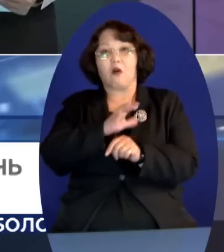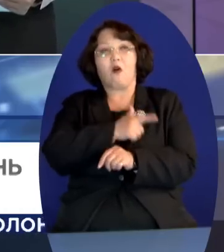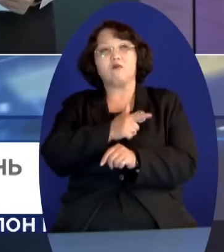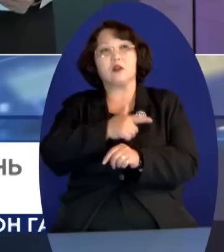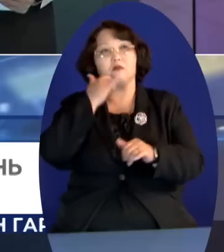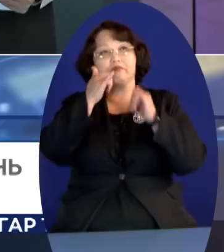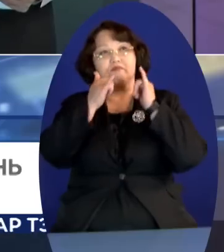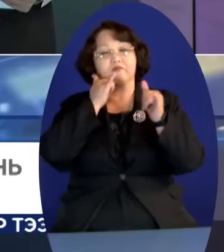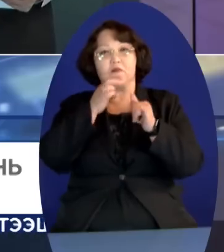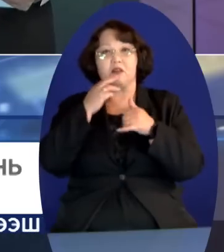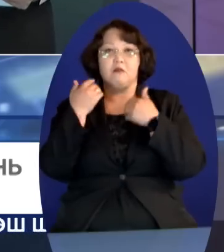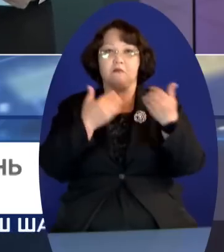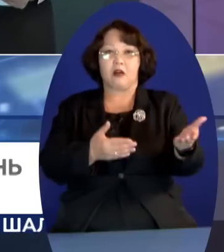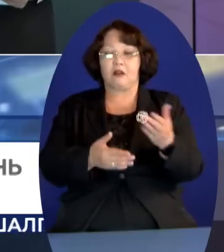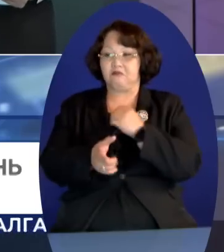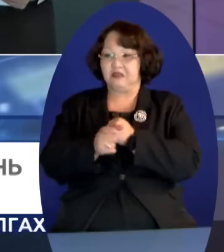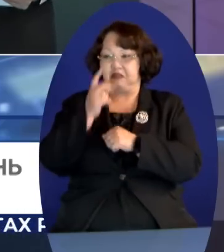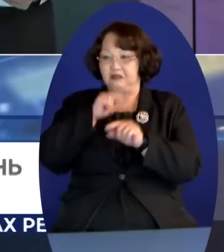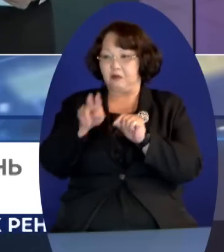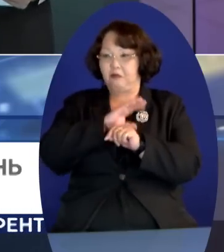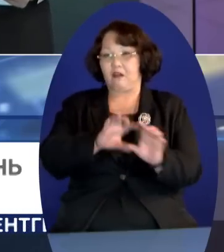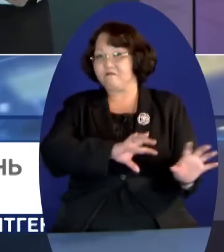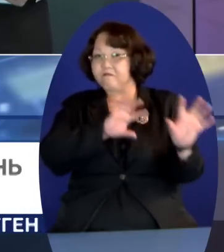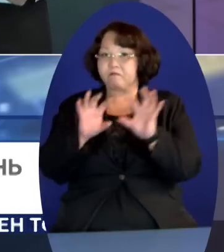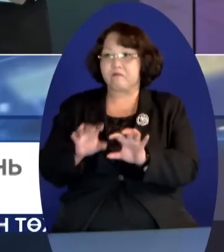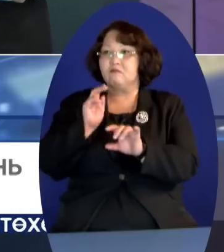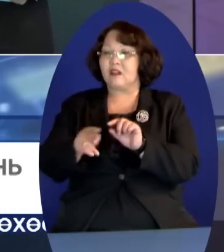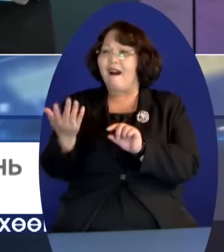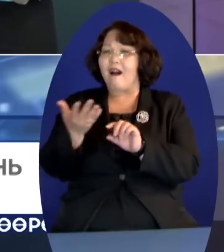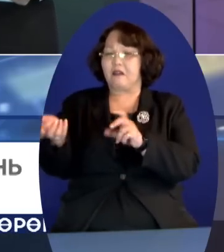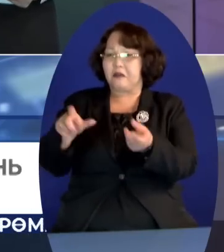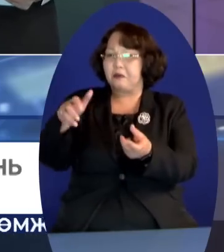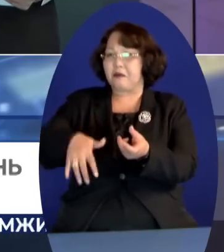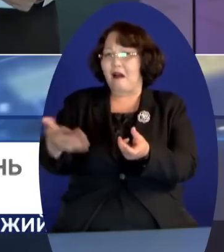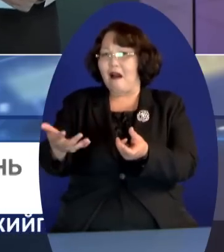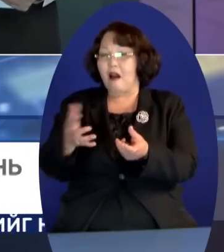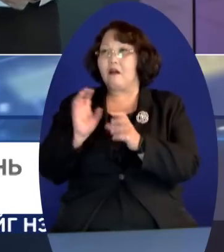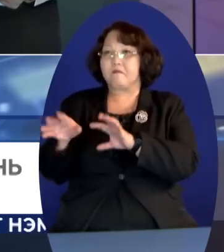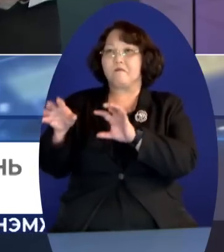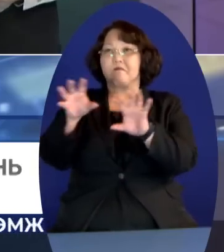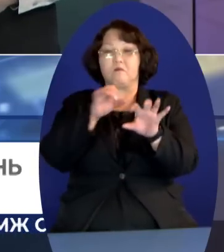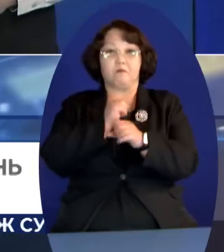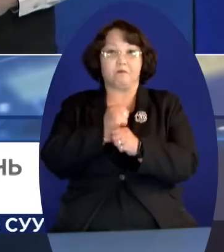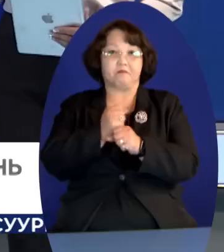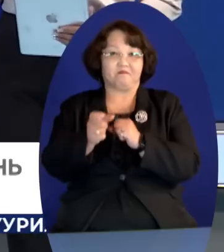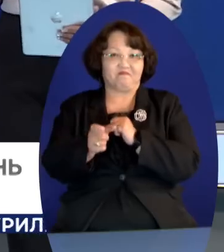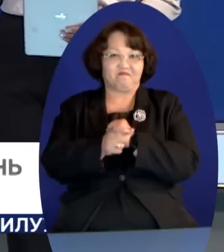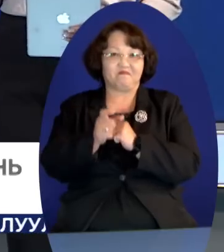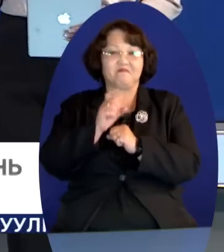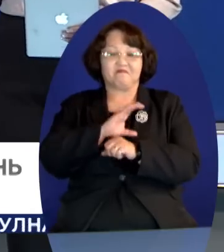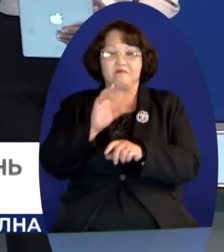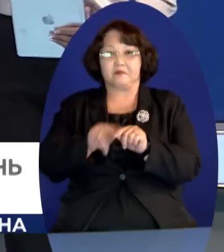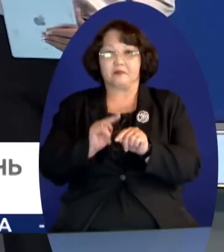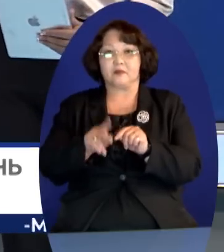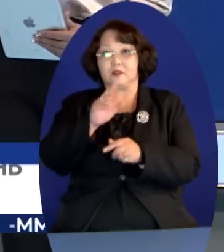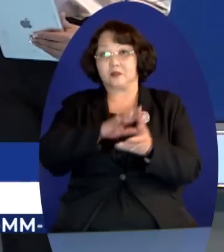энэ гомдлын дагуу ажлын хэсэг гарч шалгалт явж байгаа гэдэг мэдээллийг мэрэгжлийнхэн өглөө. За өөрөөр хэлэх юм бол дараах